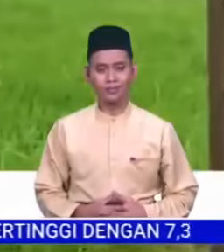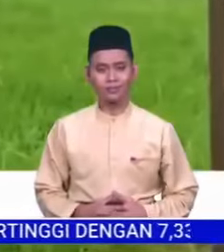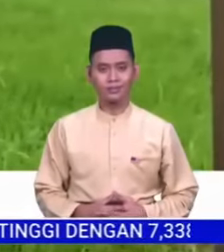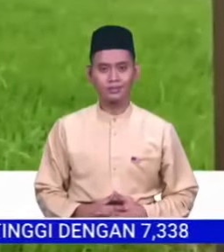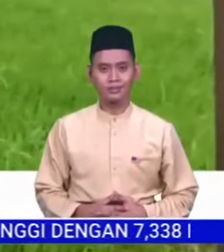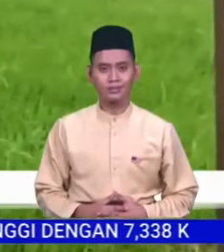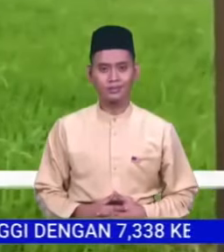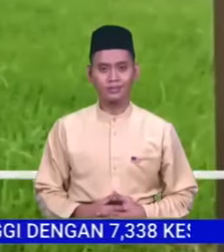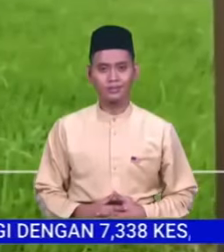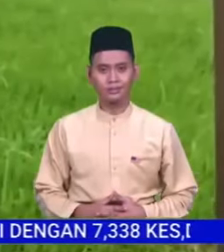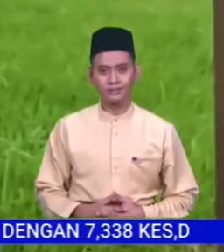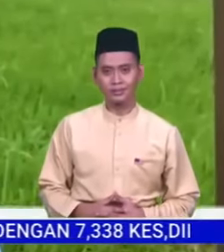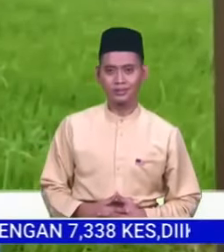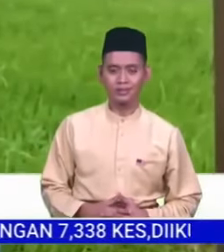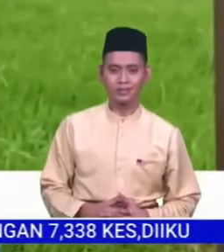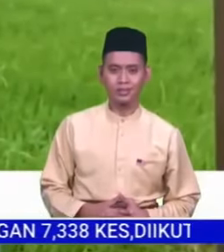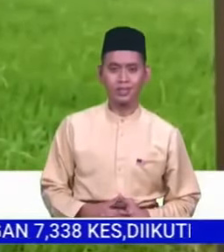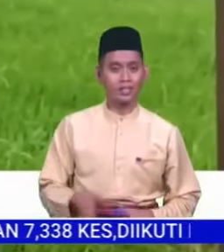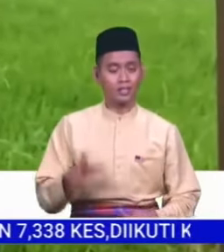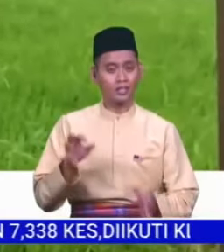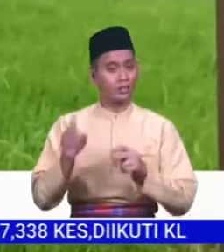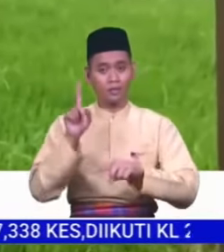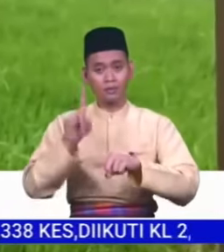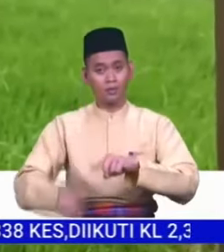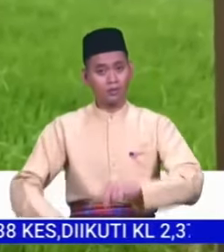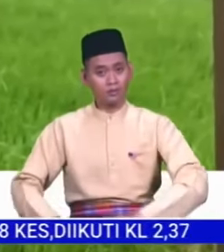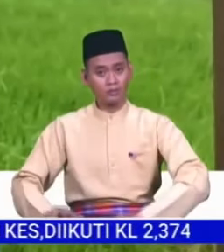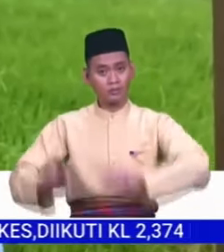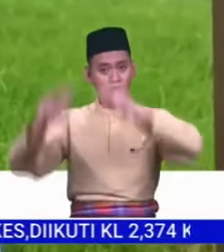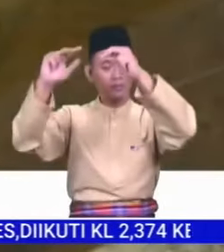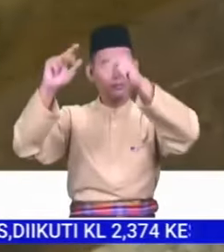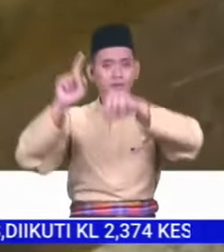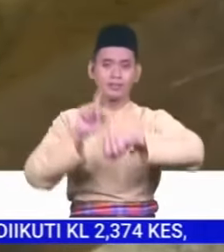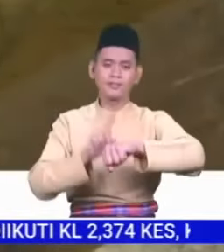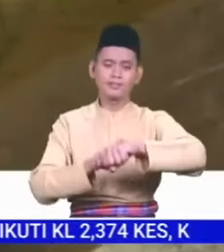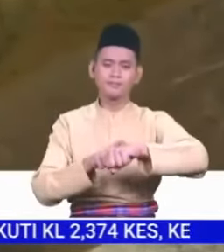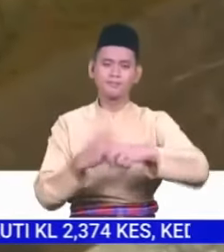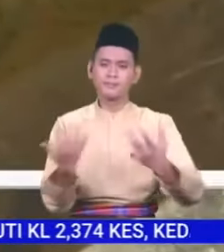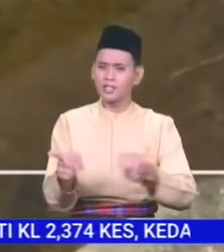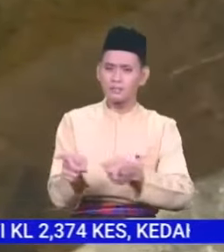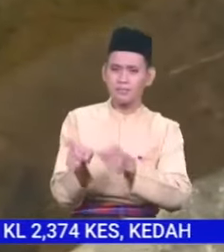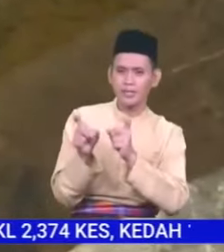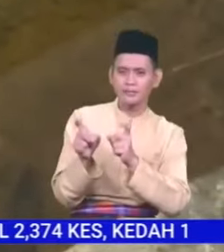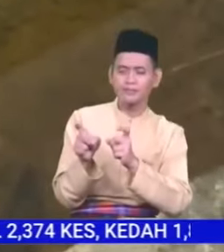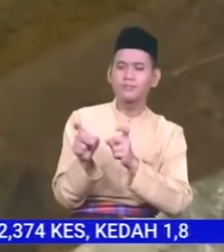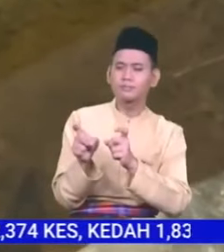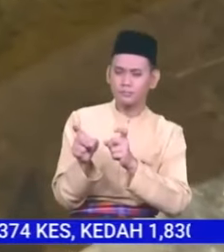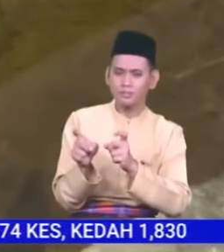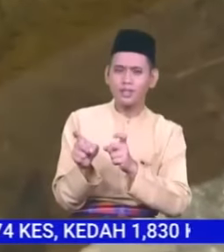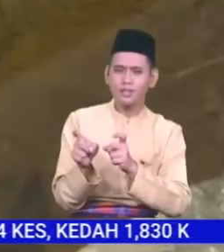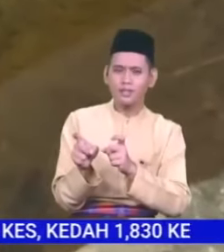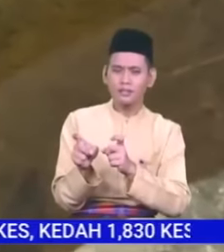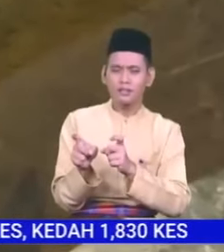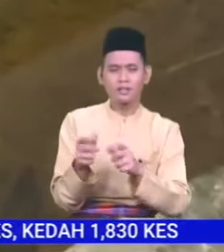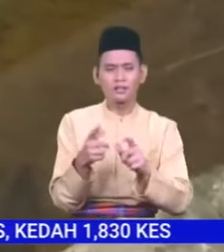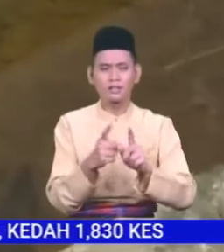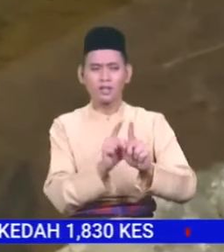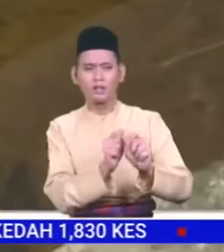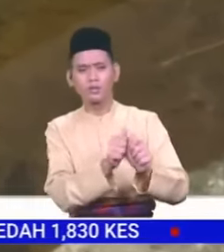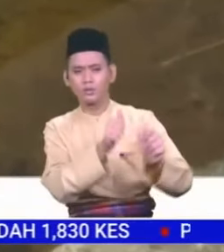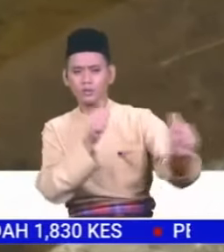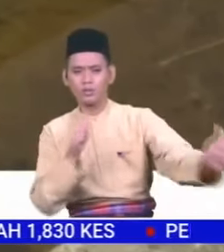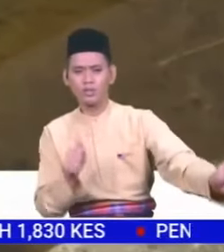kalaupun tidak dapat dipenuhi dalam waktu bercak kalau yang mengusir cecak cepat jauh delapan kilometer